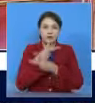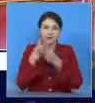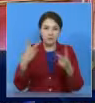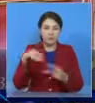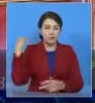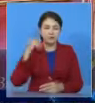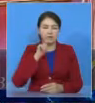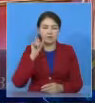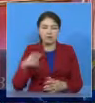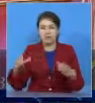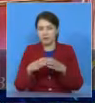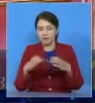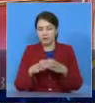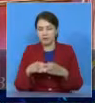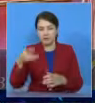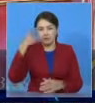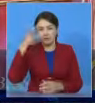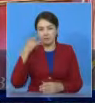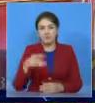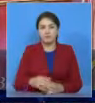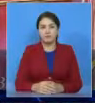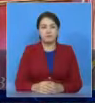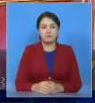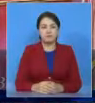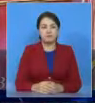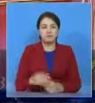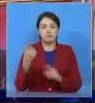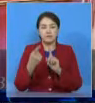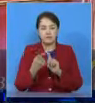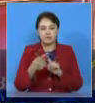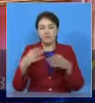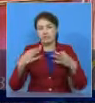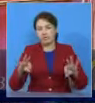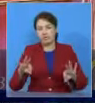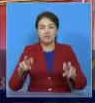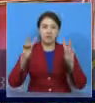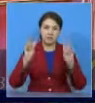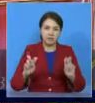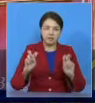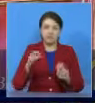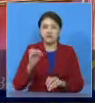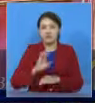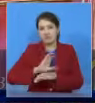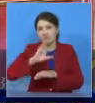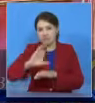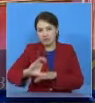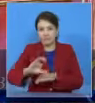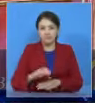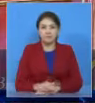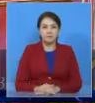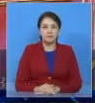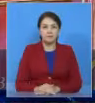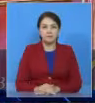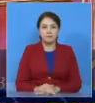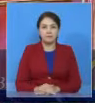Ақтөбе жастар ресурс орталығының инстаграм парақшасынан көрдім. Бірінші еркін тақырыпқа фэшн форматында жібердім.